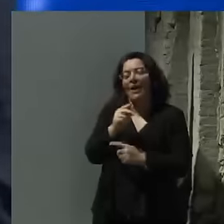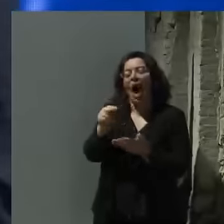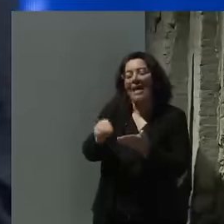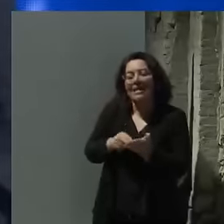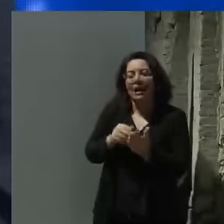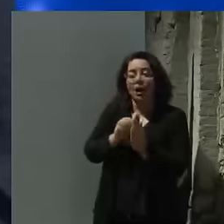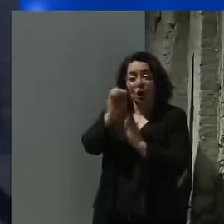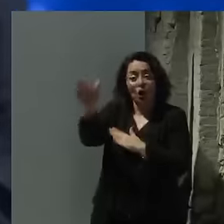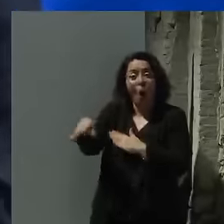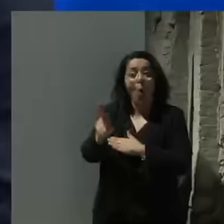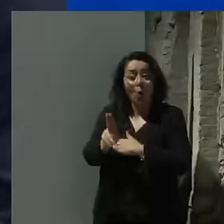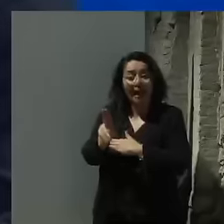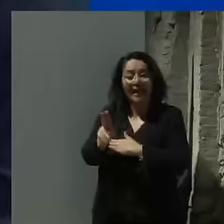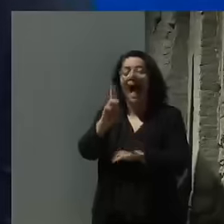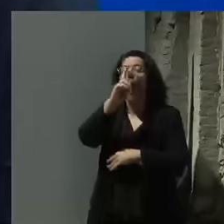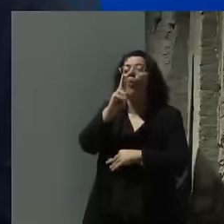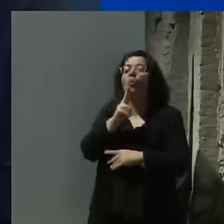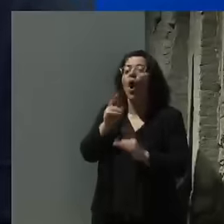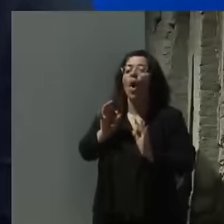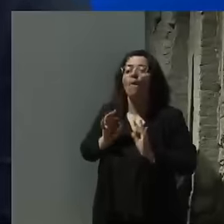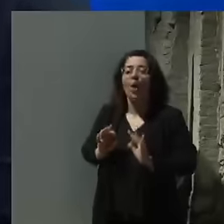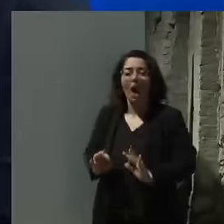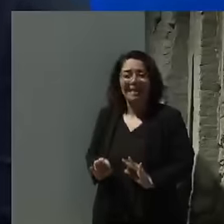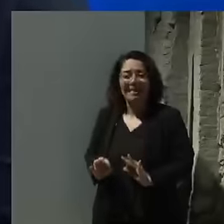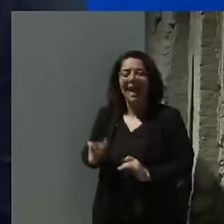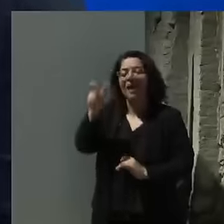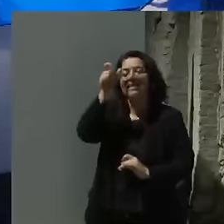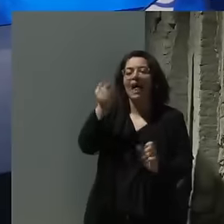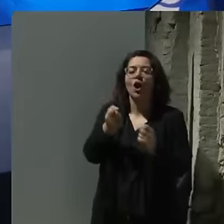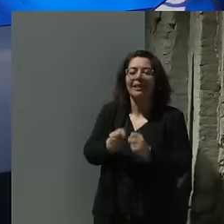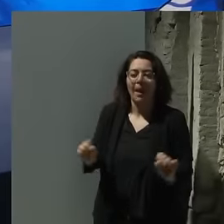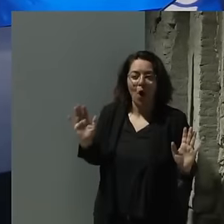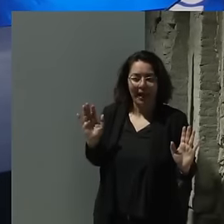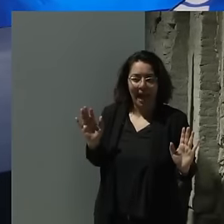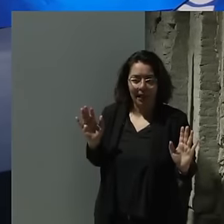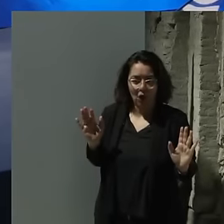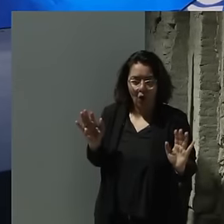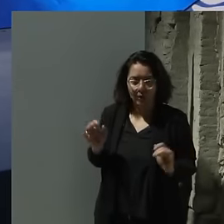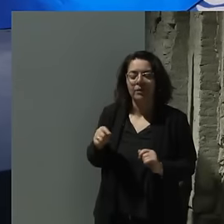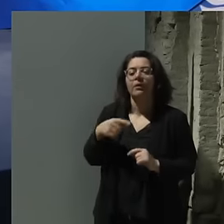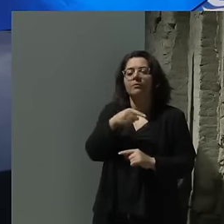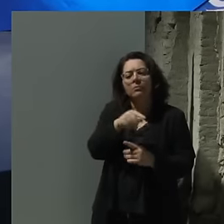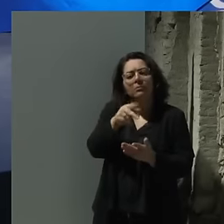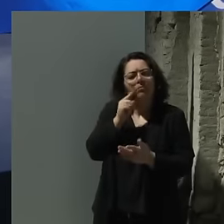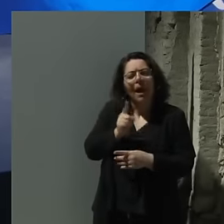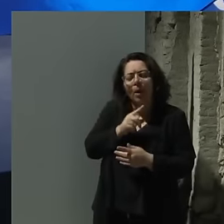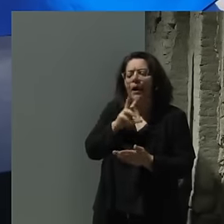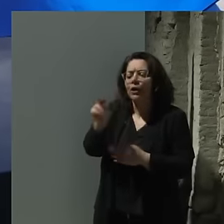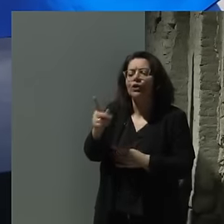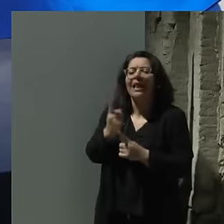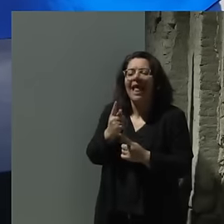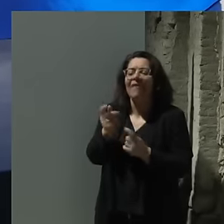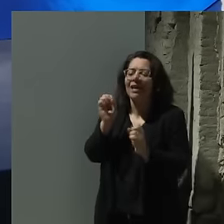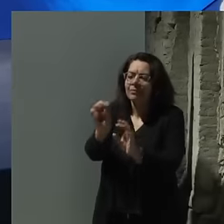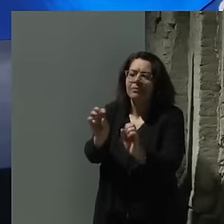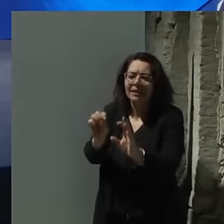lettera all'Unità per parlare del ruolo della polizia in uno Stato democratico e della necessità di addestrare gli agenti a non